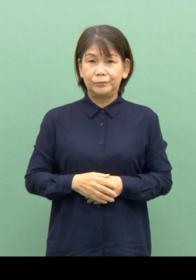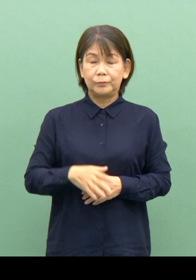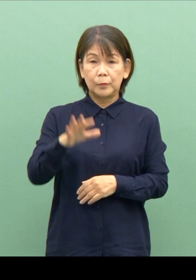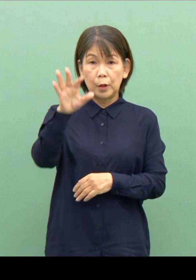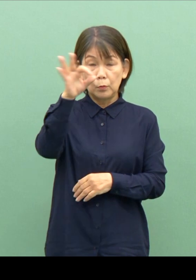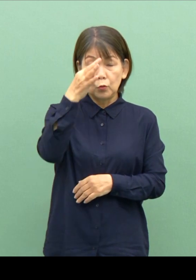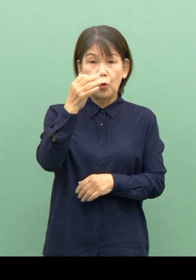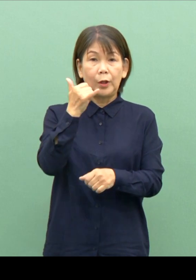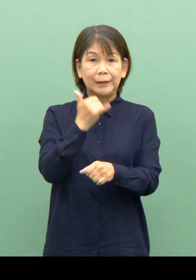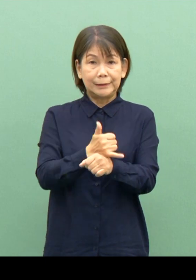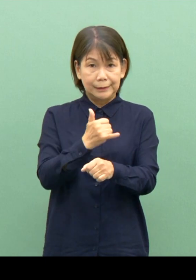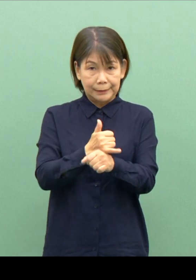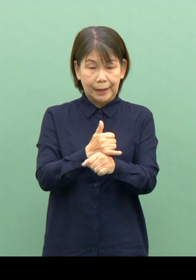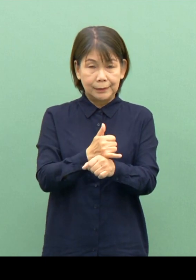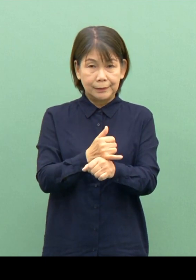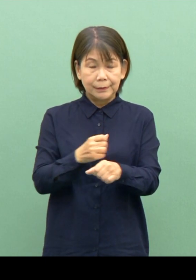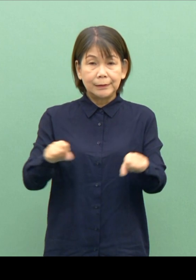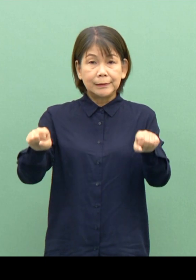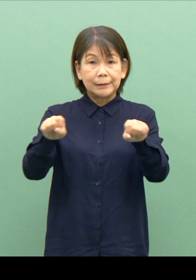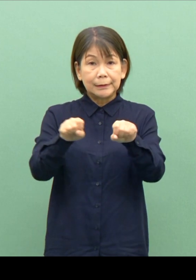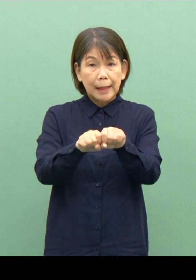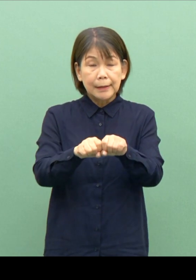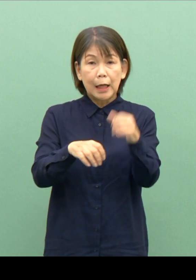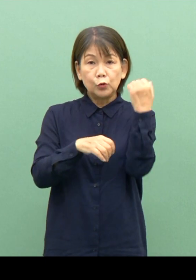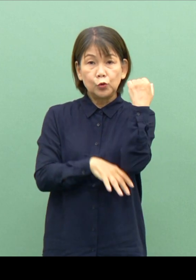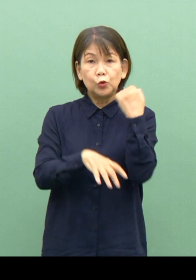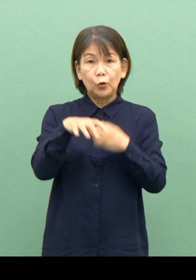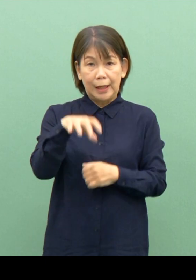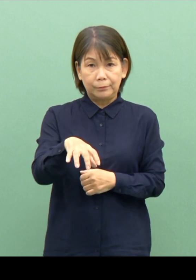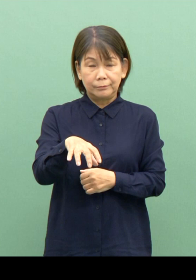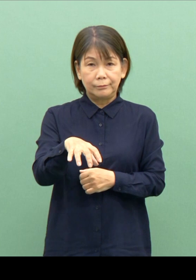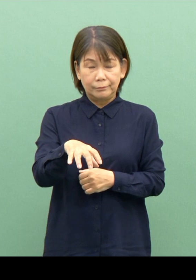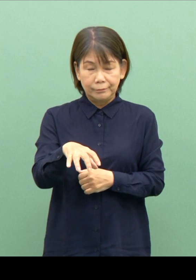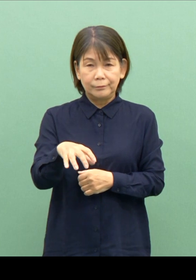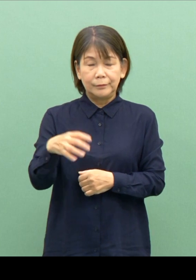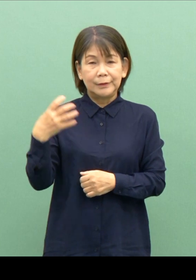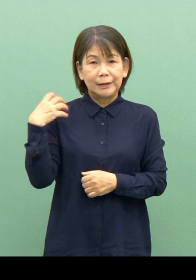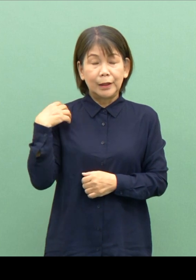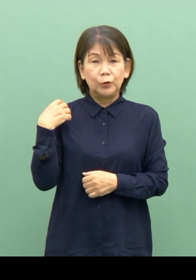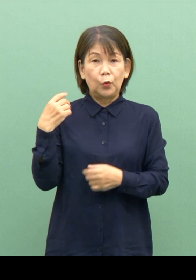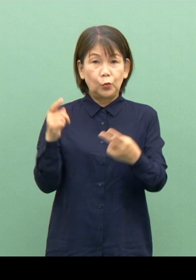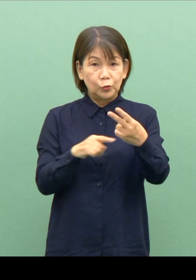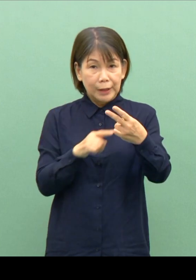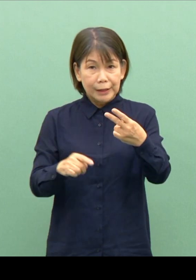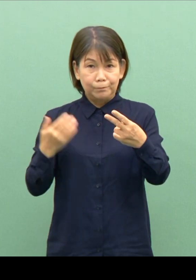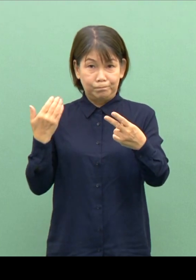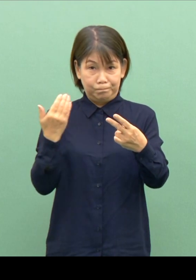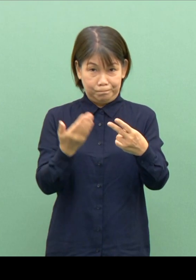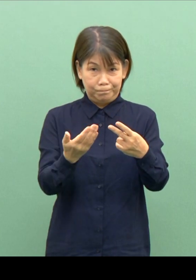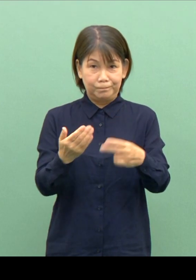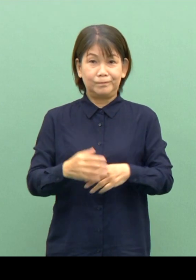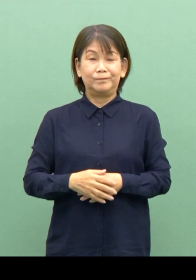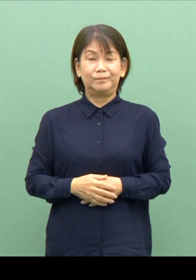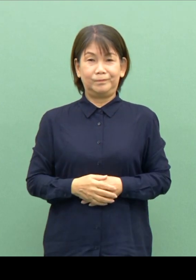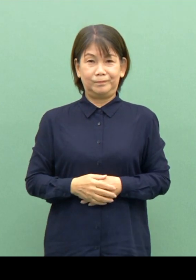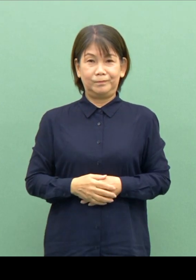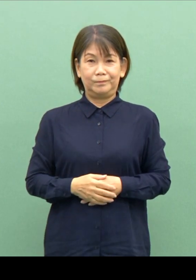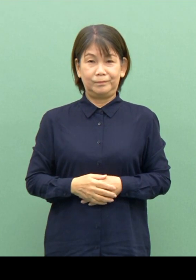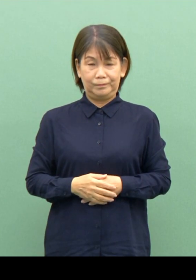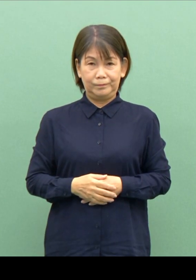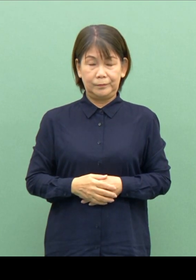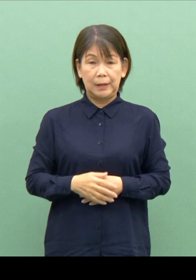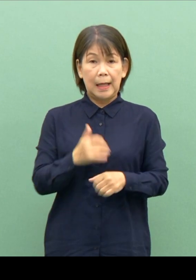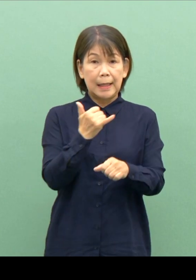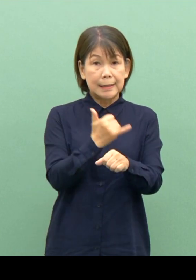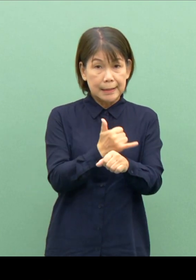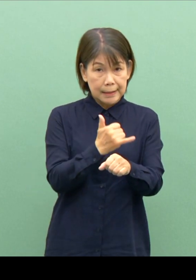長崎県プロフェッショナル人材戦略拠点の広田さんと川原さんにお話を聞きます。プロフェッショナル人